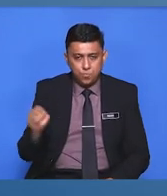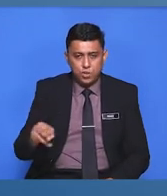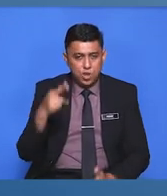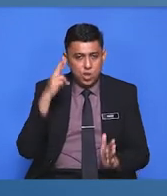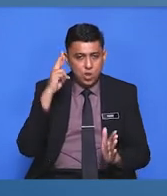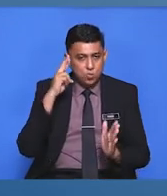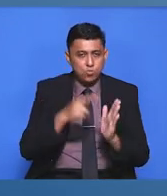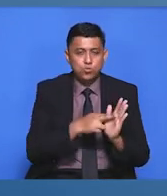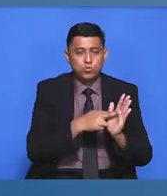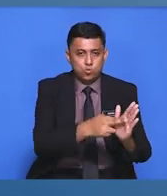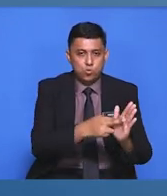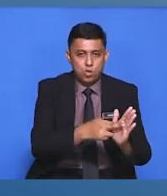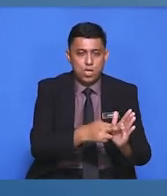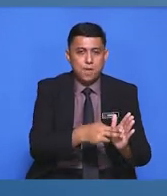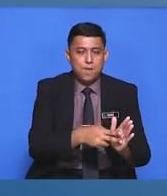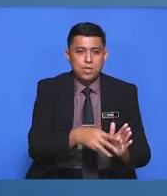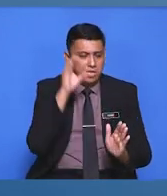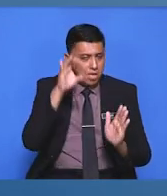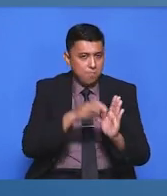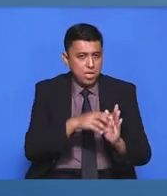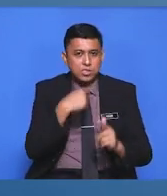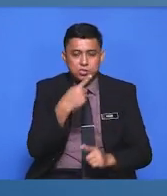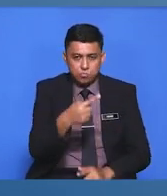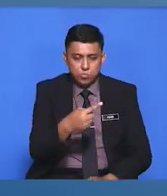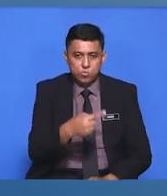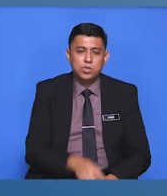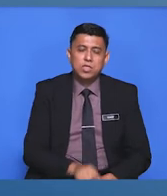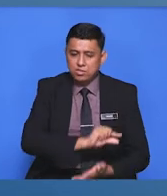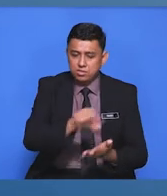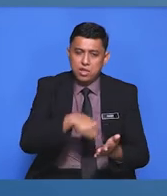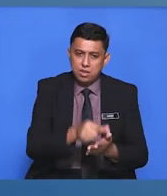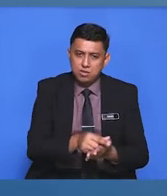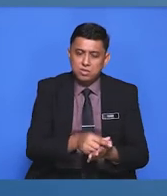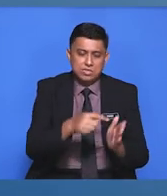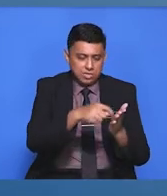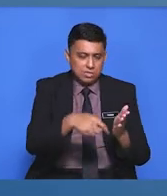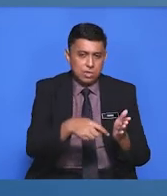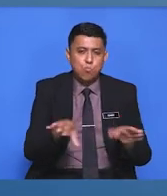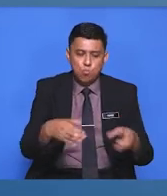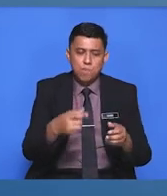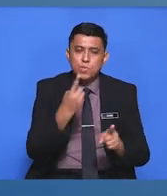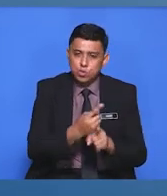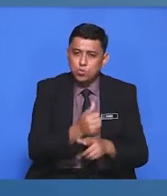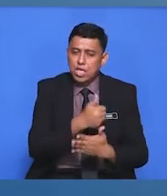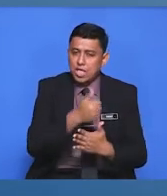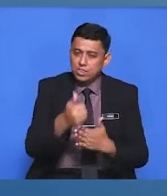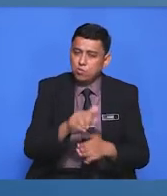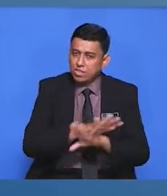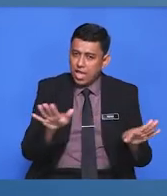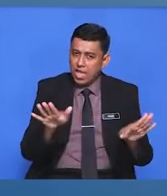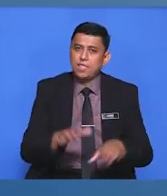rujuk paparan tersebut sama ada segala catatan dibuat dengan betul ataupun tidak.